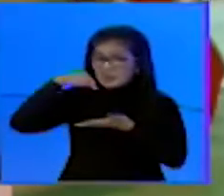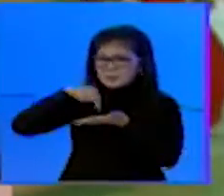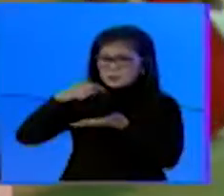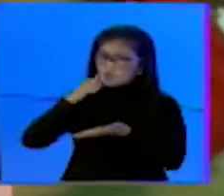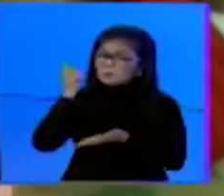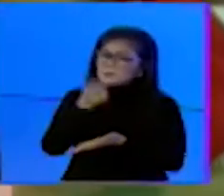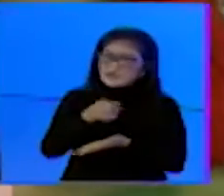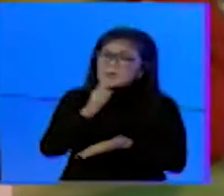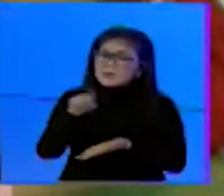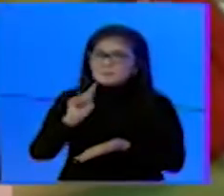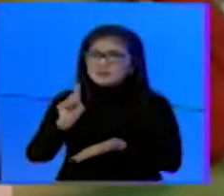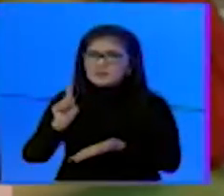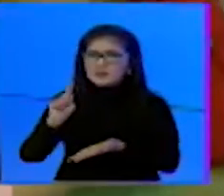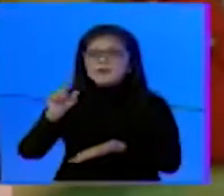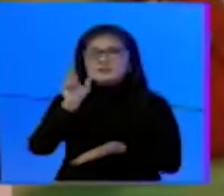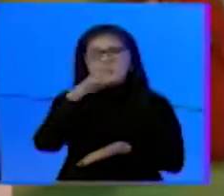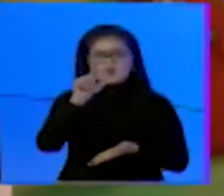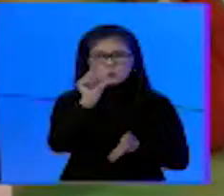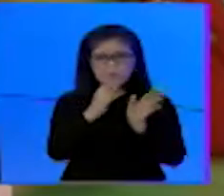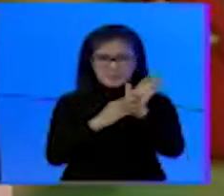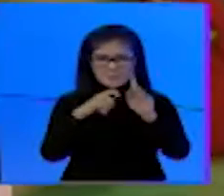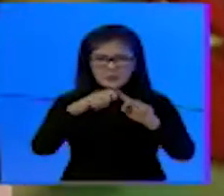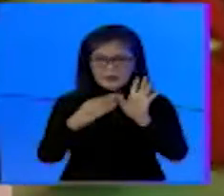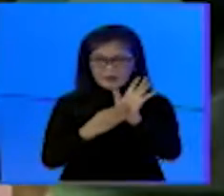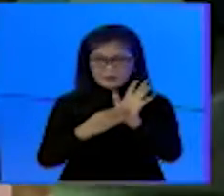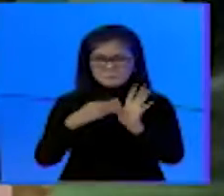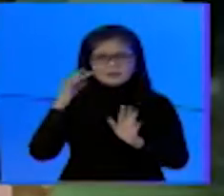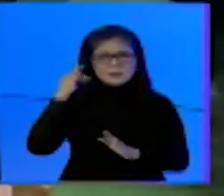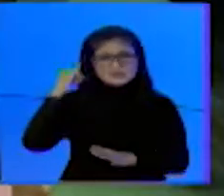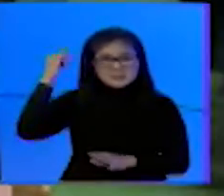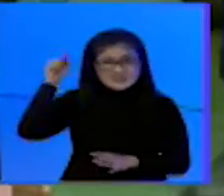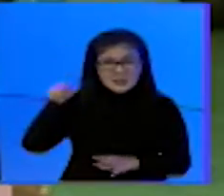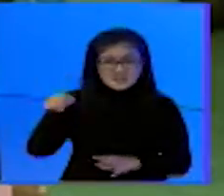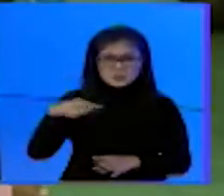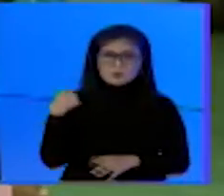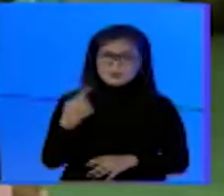pelaku UMKM melalui inisiatif Kami Bisa, Kami Peduli dengan menggalang